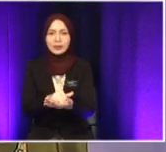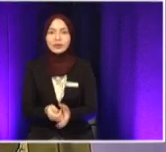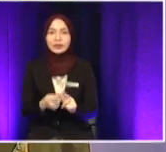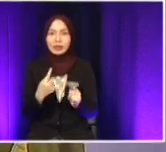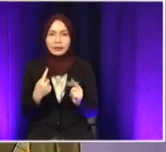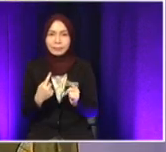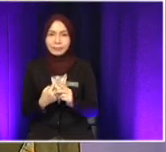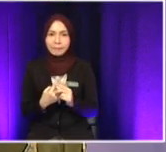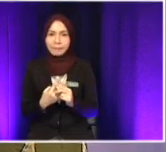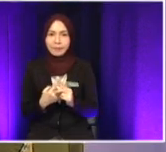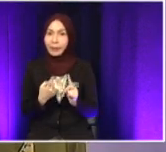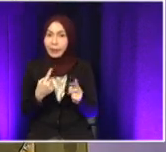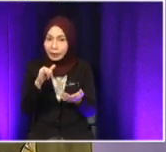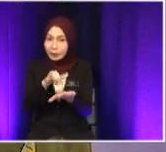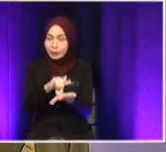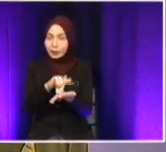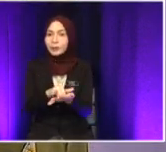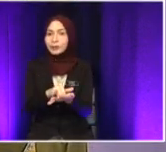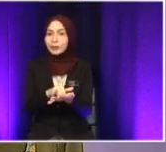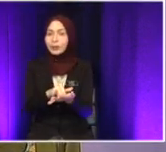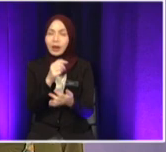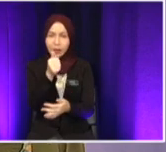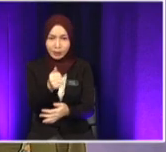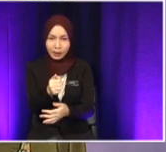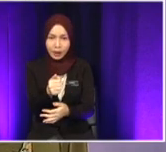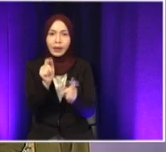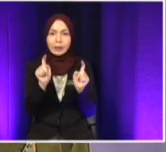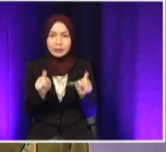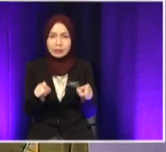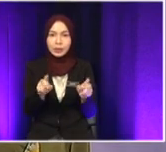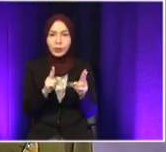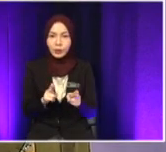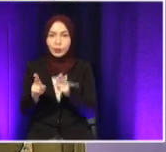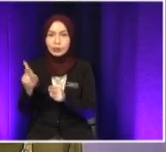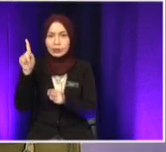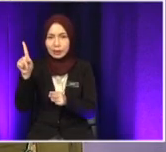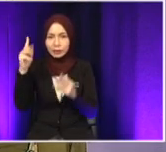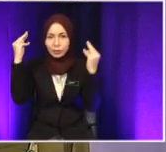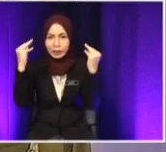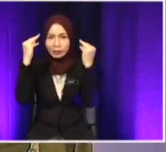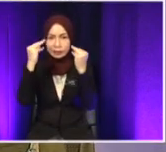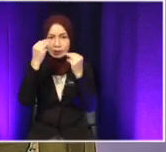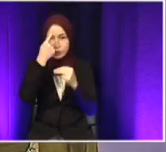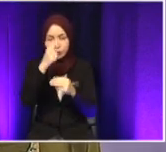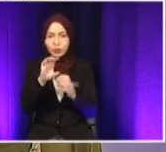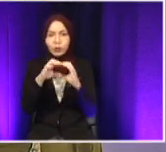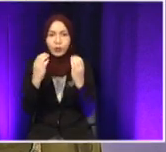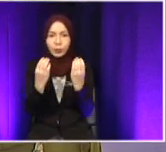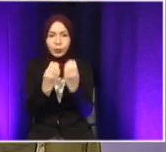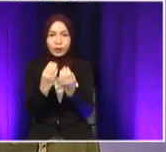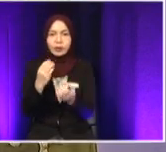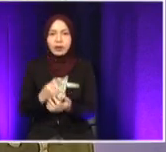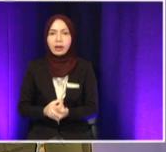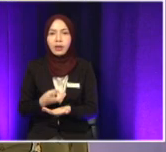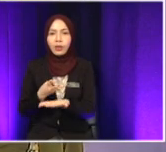minta anda tuh urus satu majelis amal untuk kumpul dana Coba jika jadi